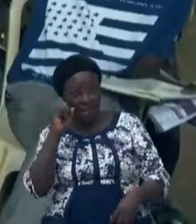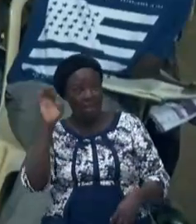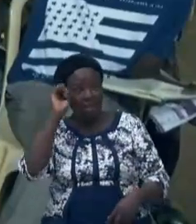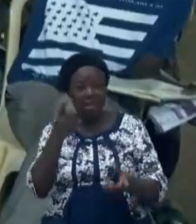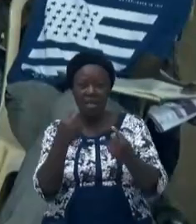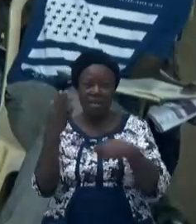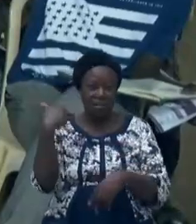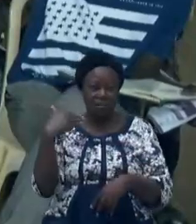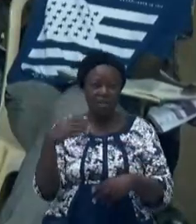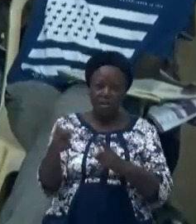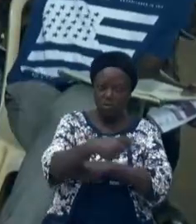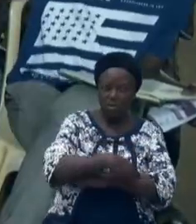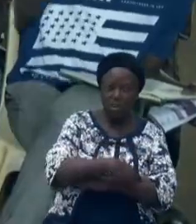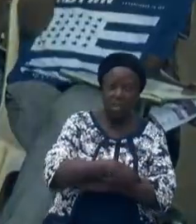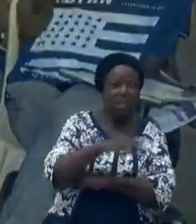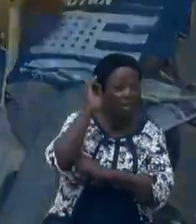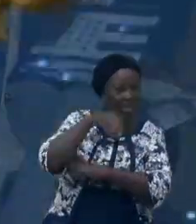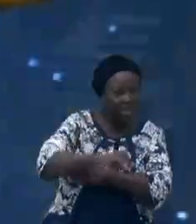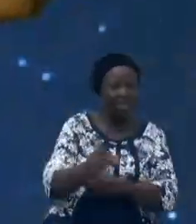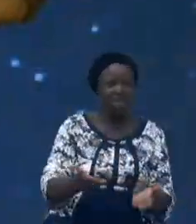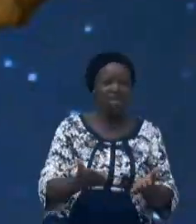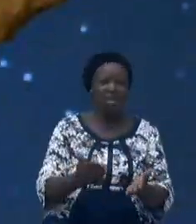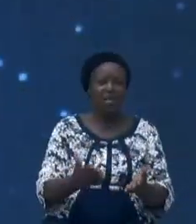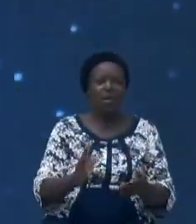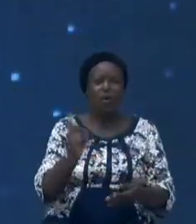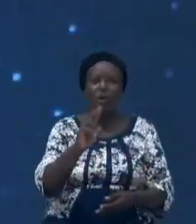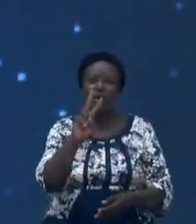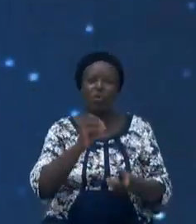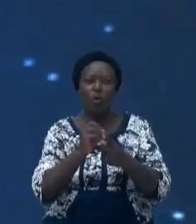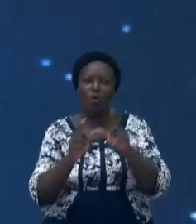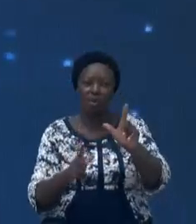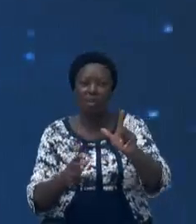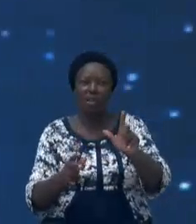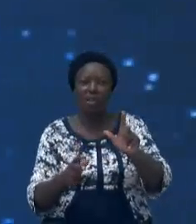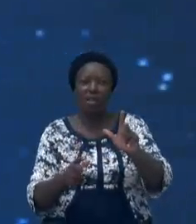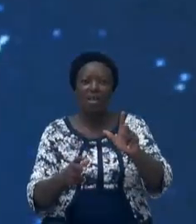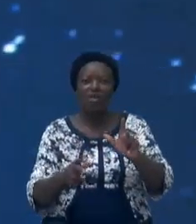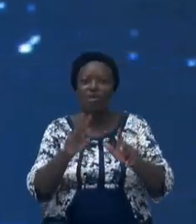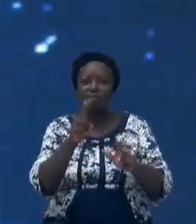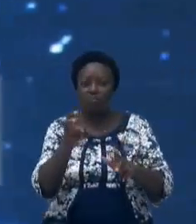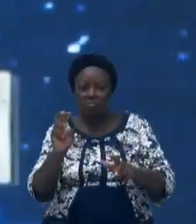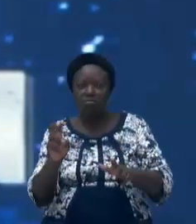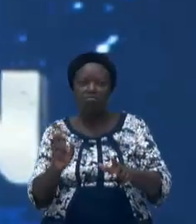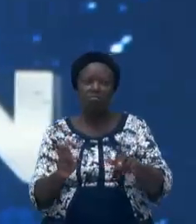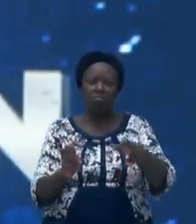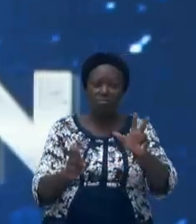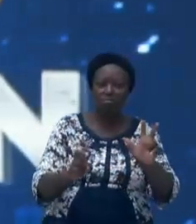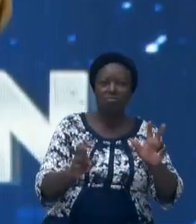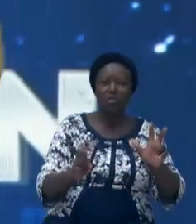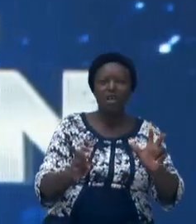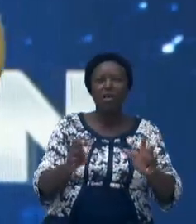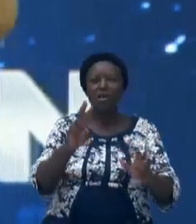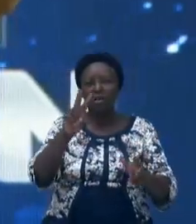je suis venu hier ils étaient venus aujourd'hui il est toujours là là où deux ou